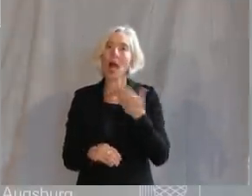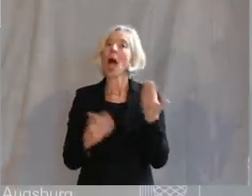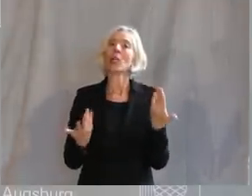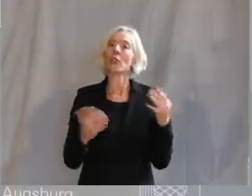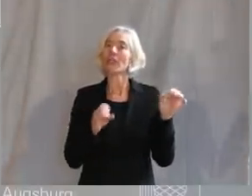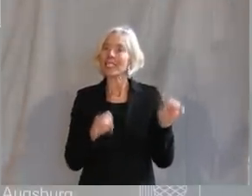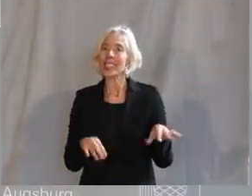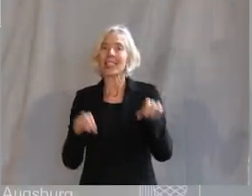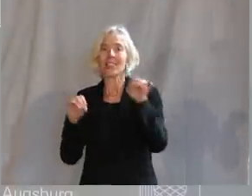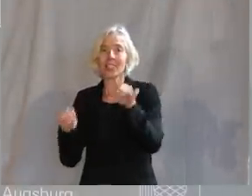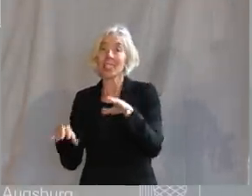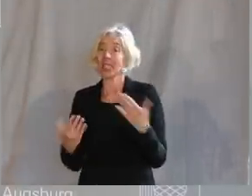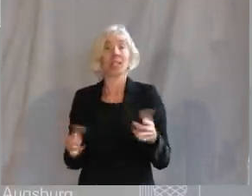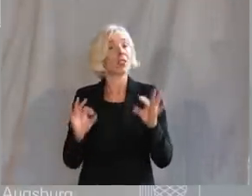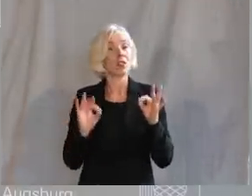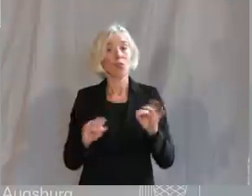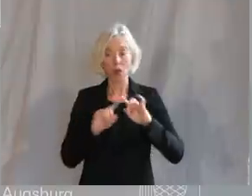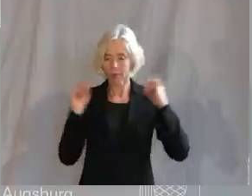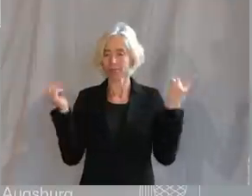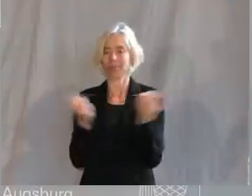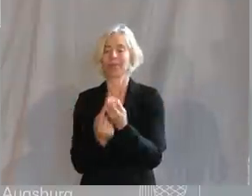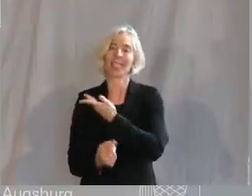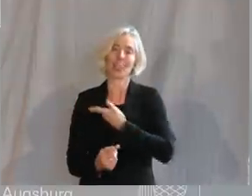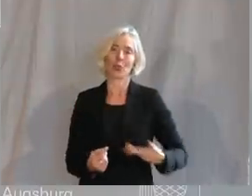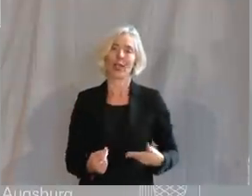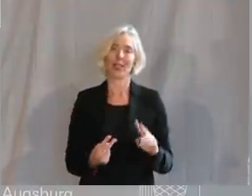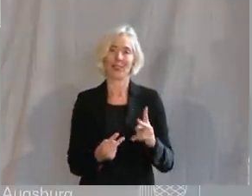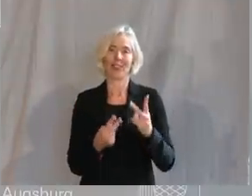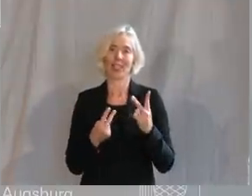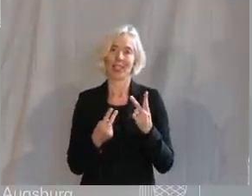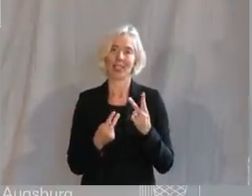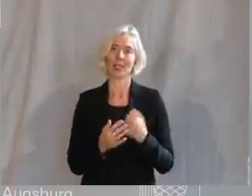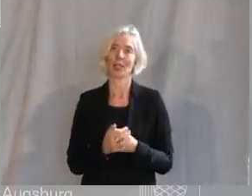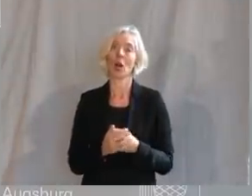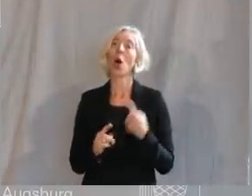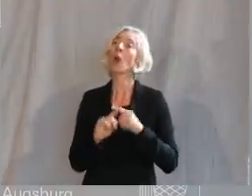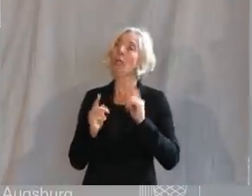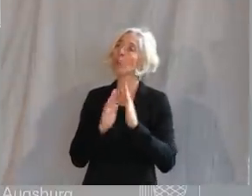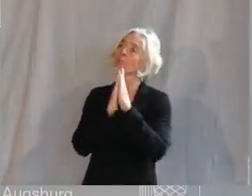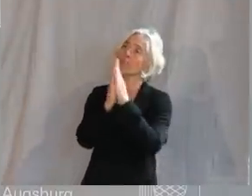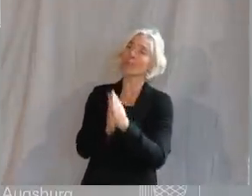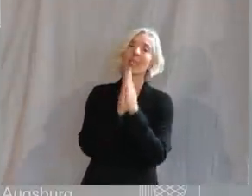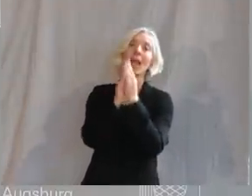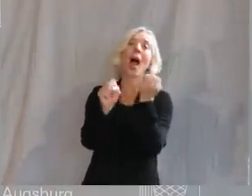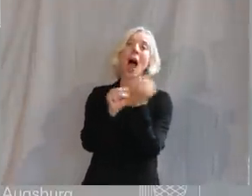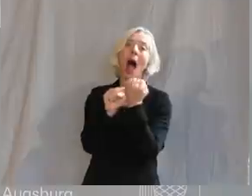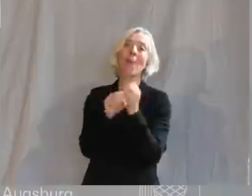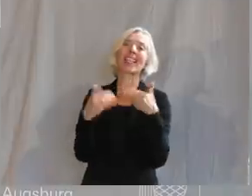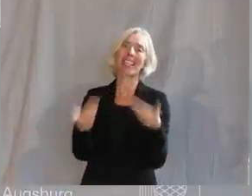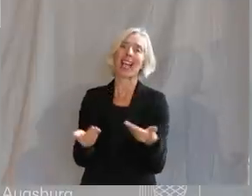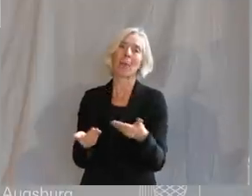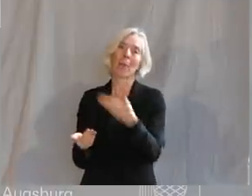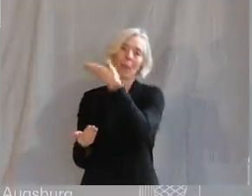dem allgemeinen Gemeinwohl und der Gesundheit von uns allen. Und ich möchte auch noch einen Appell an die Arbeitgeberinnen und Arbeitgeber richten. Prüfen